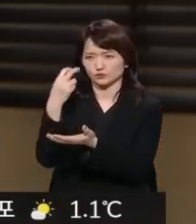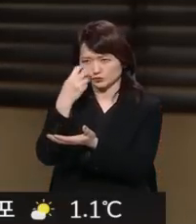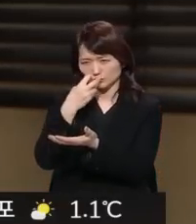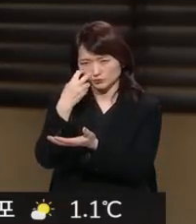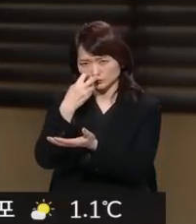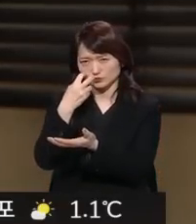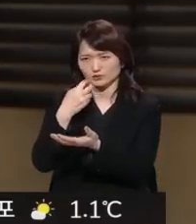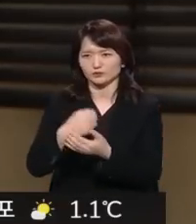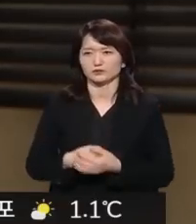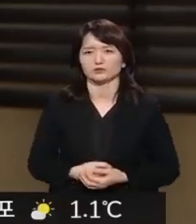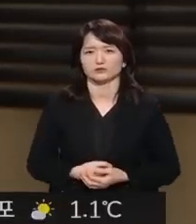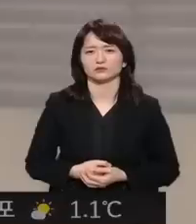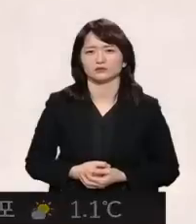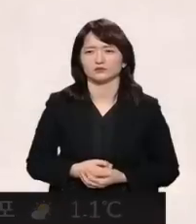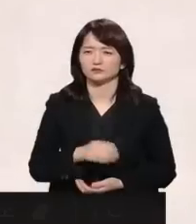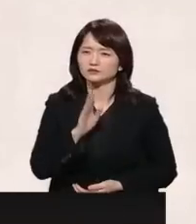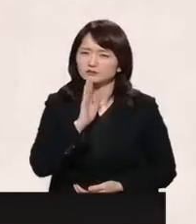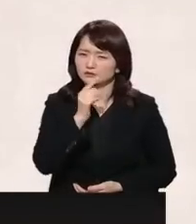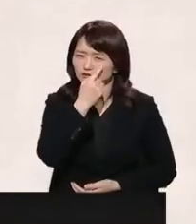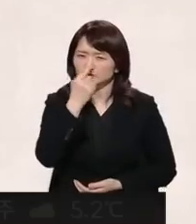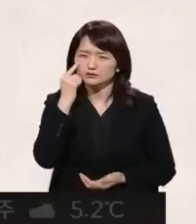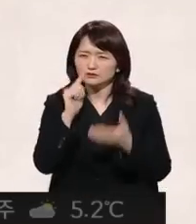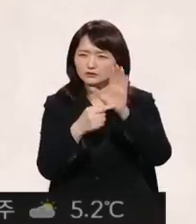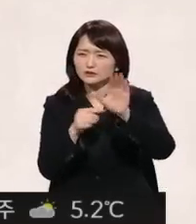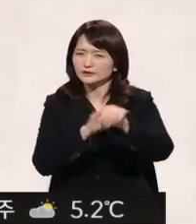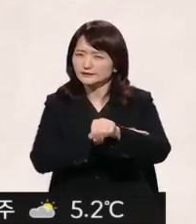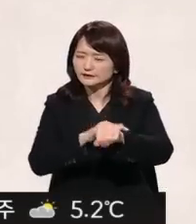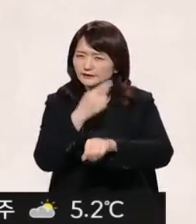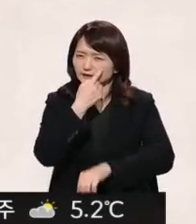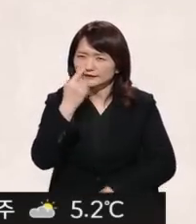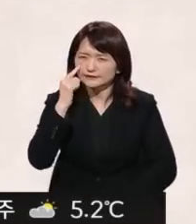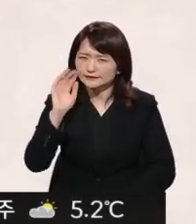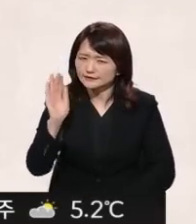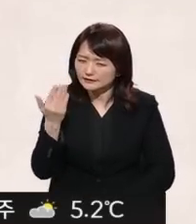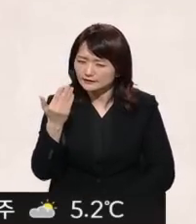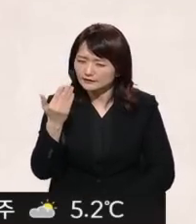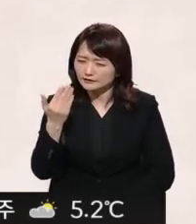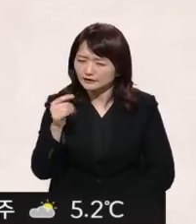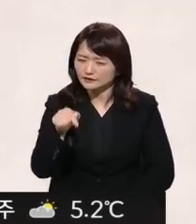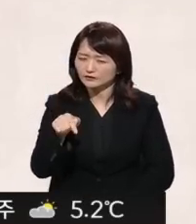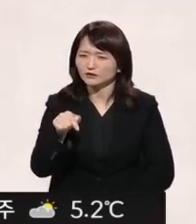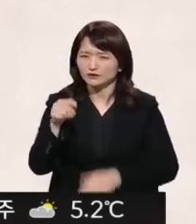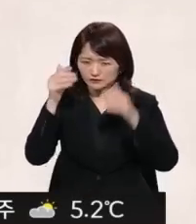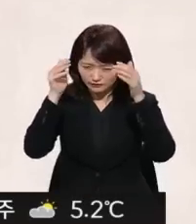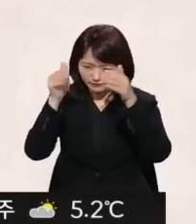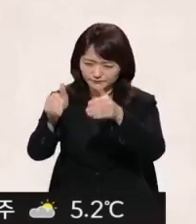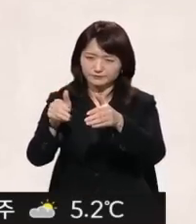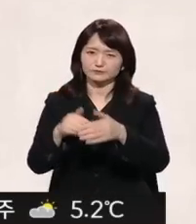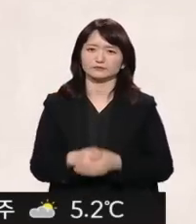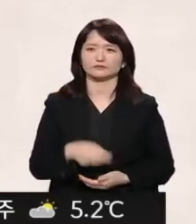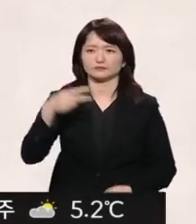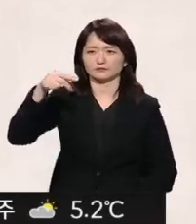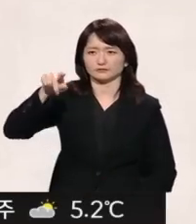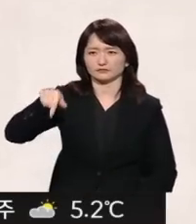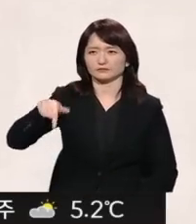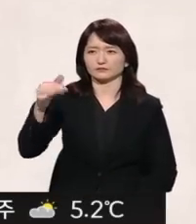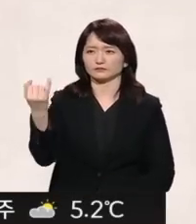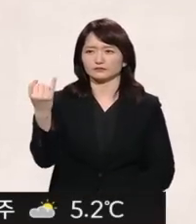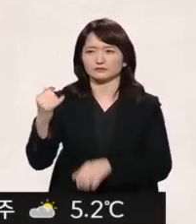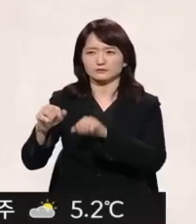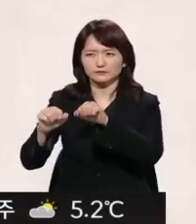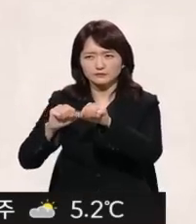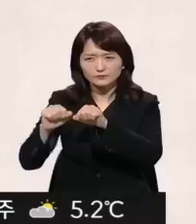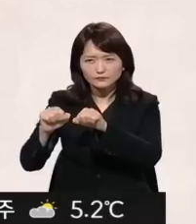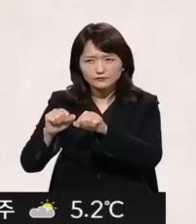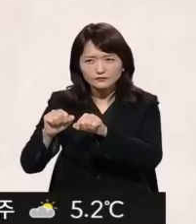심리하는게 일반적인데 과연 증거가 제대로 증명됐느냐이 부분에 포인트가 맞춰진 것 같아요 석시 행위를 좀